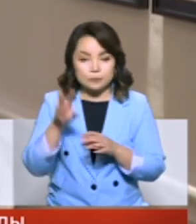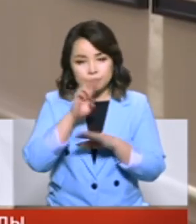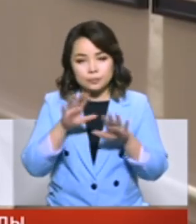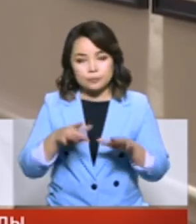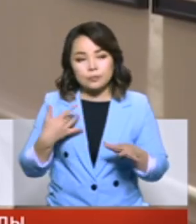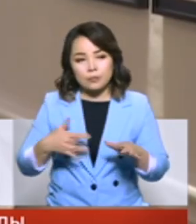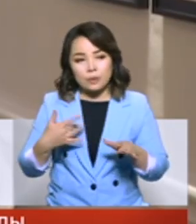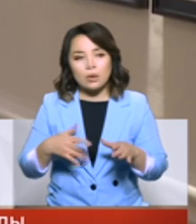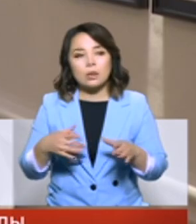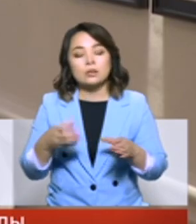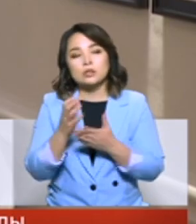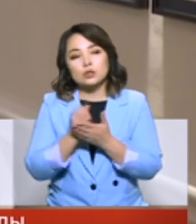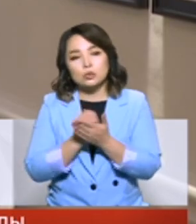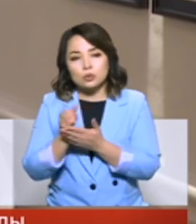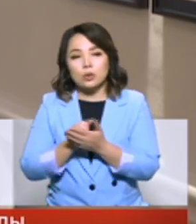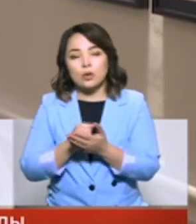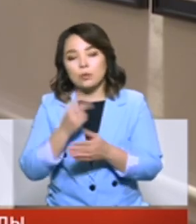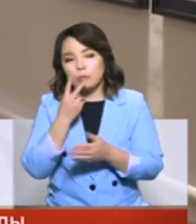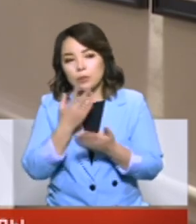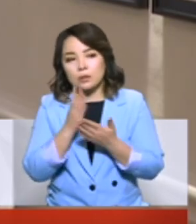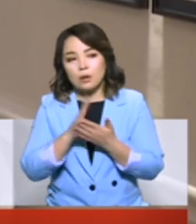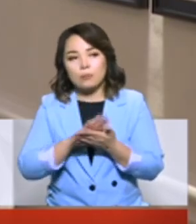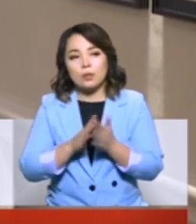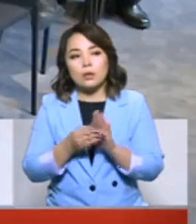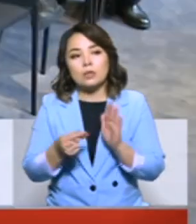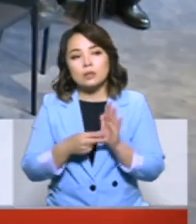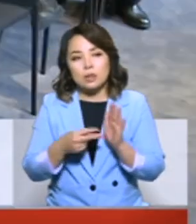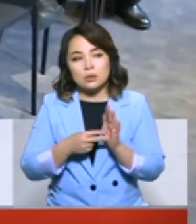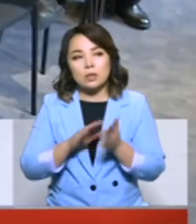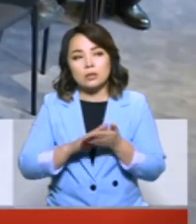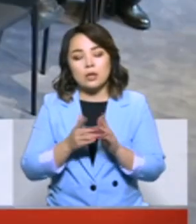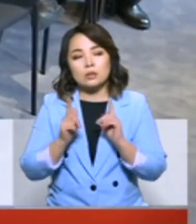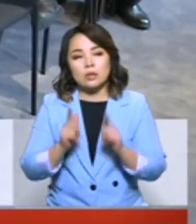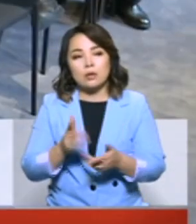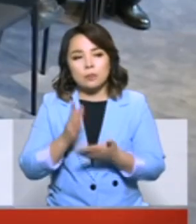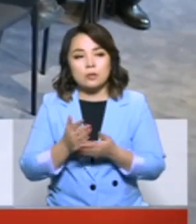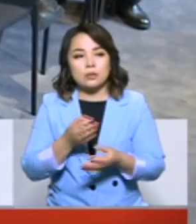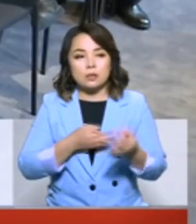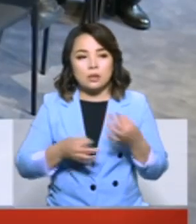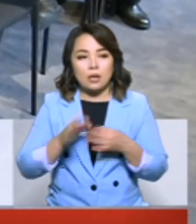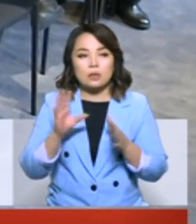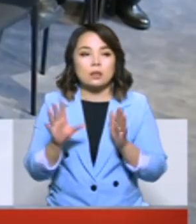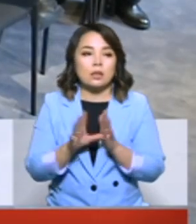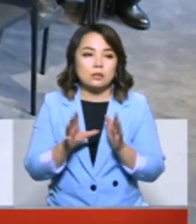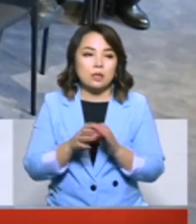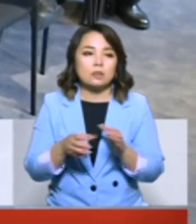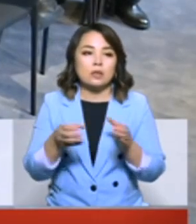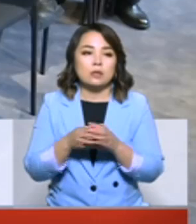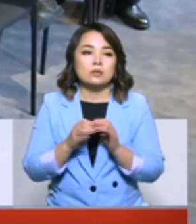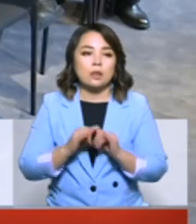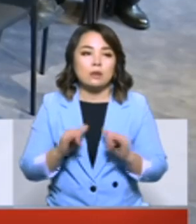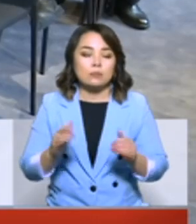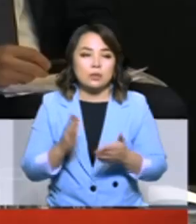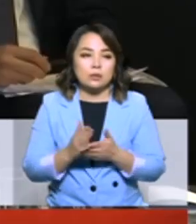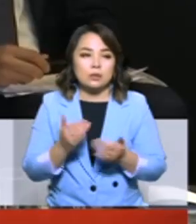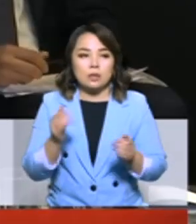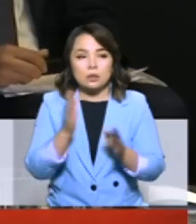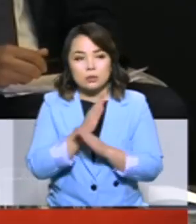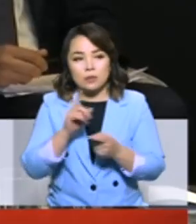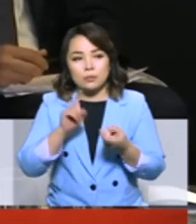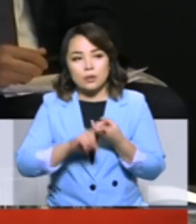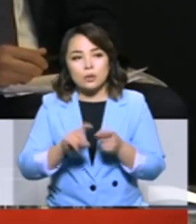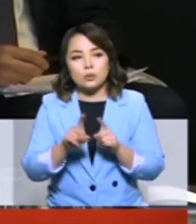елдеріңіздегі минералды ресурстар қорын бағалау туралы келісімге отырды. Басқосуда тараптар энергияның баламалы көздерін дамыту, климаттық